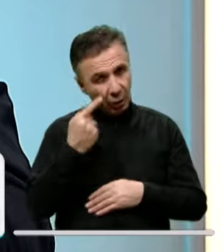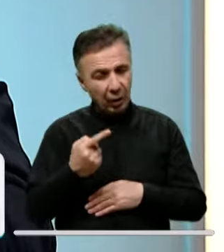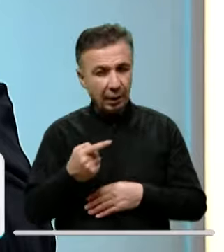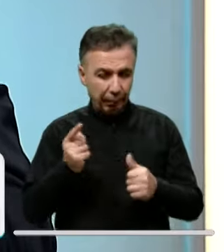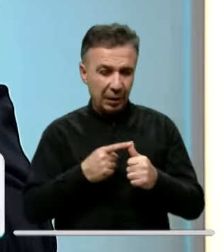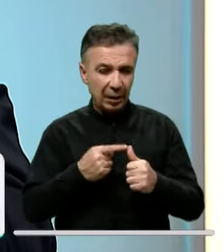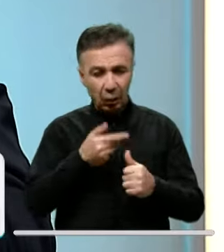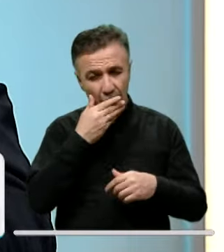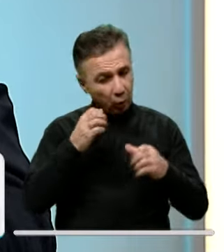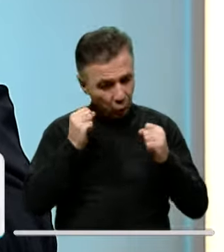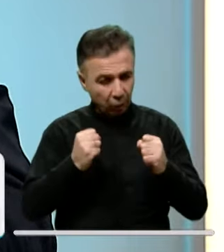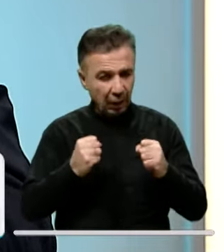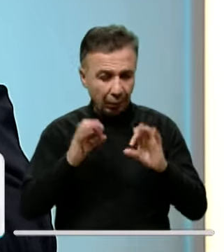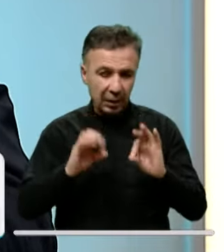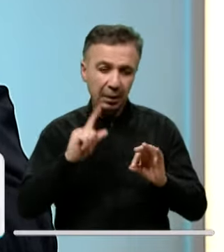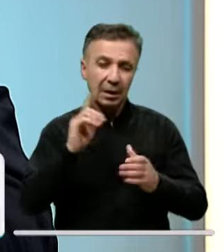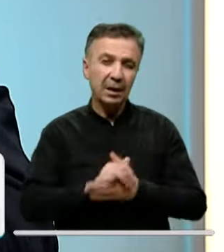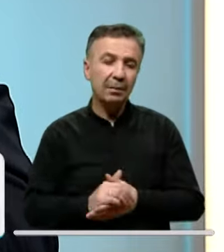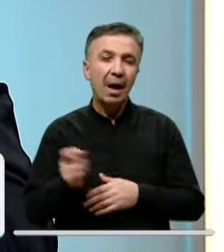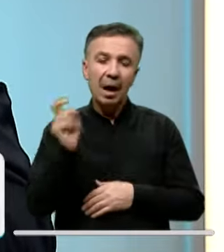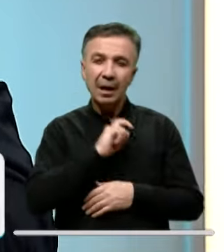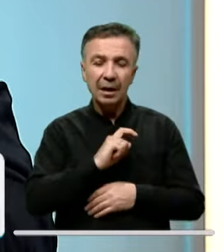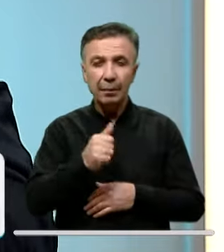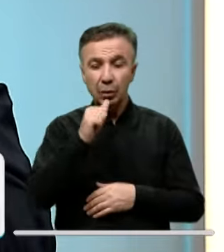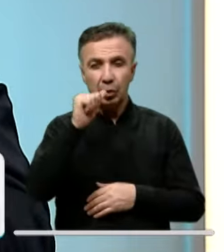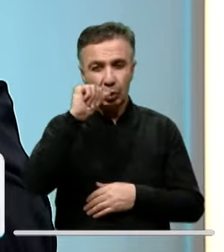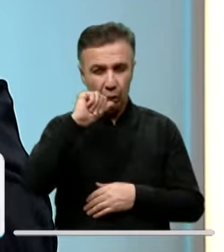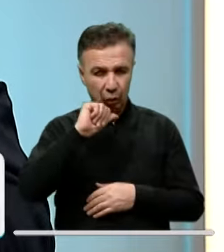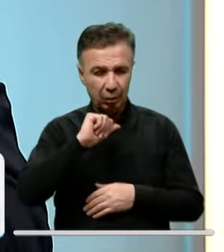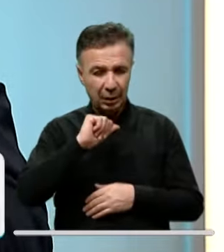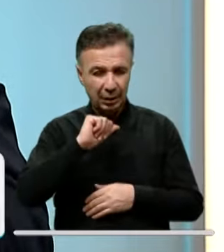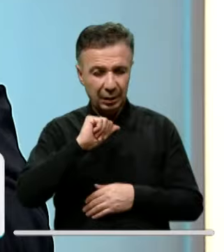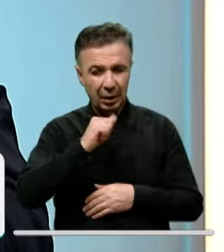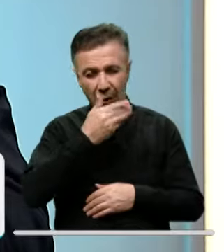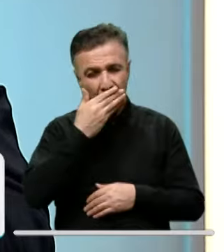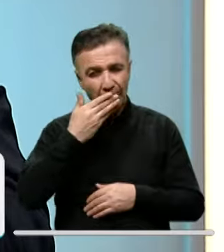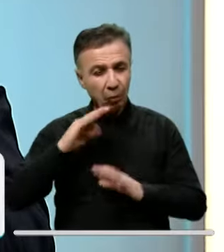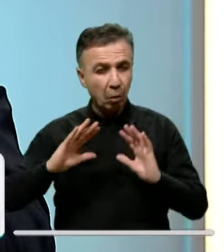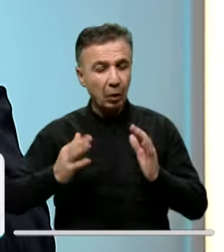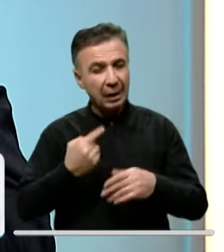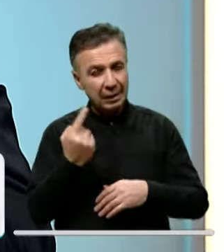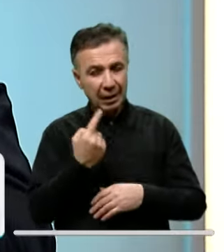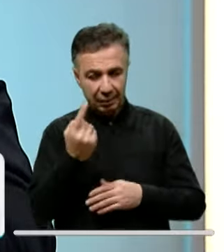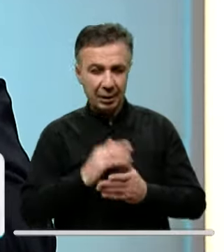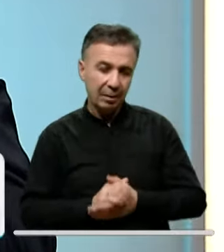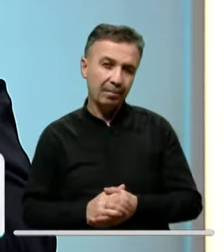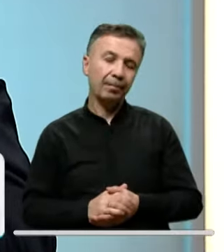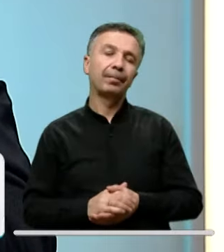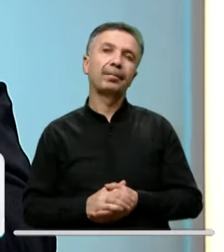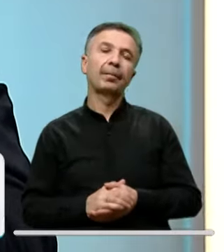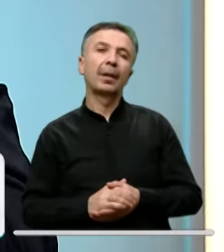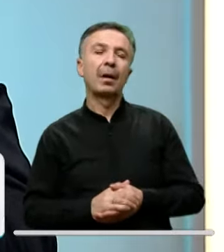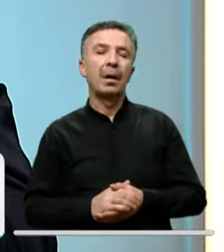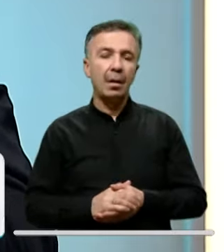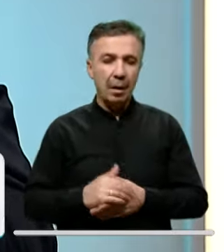Çünkü hataen bir şey yutmak su yutmak da orucu bozan şeylerden bir tanesidir Eee